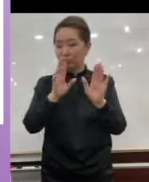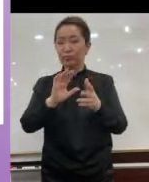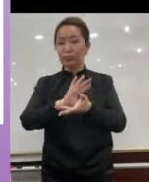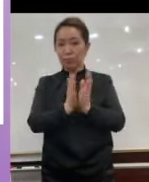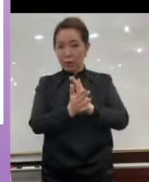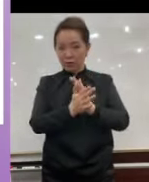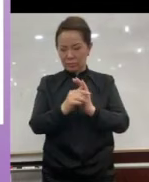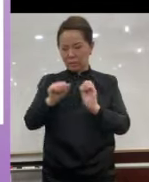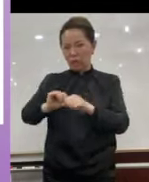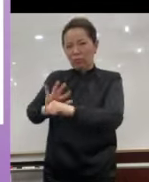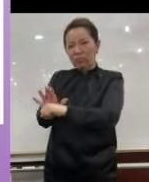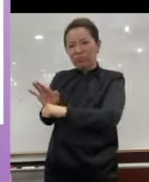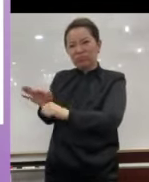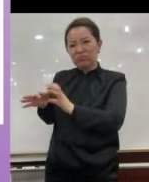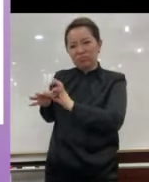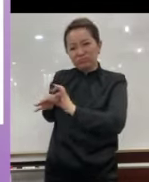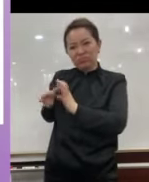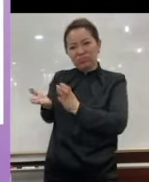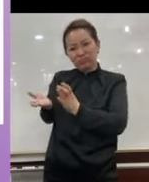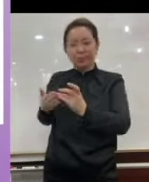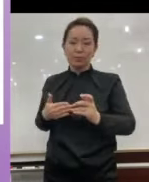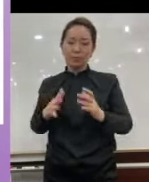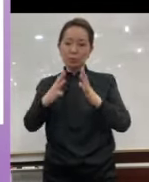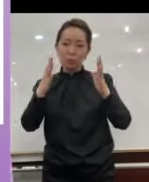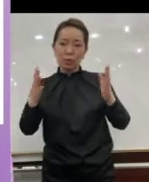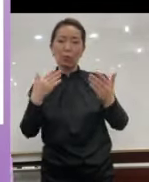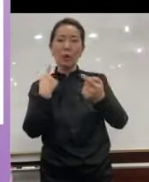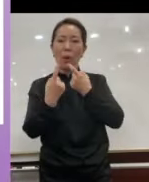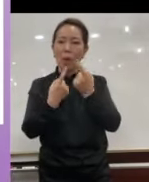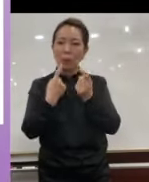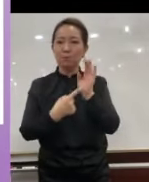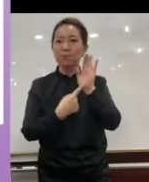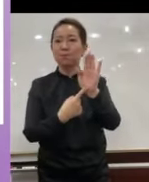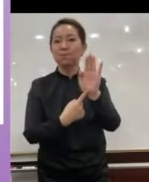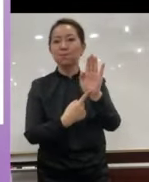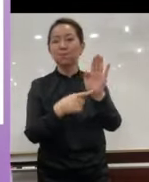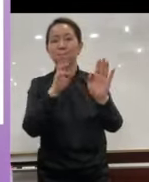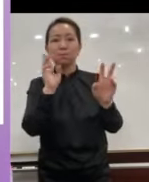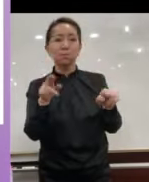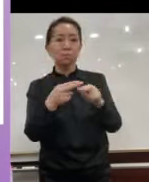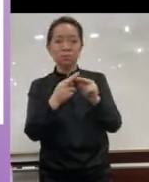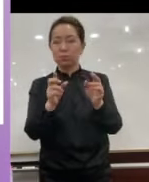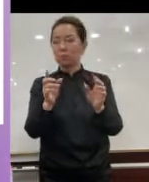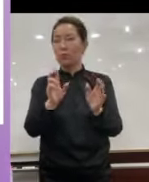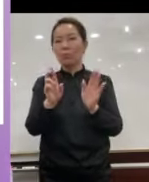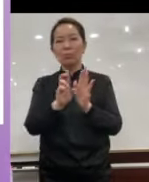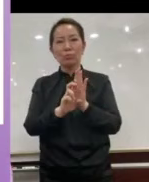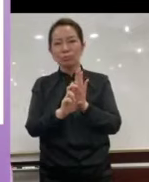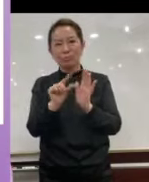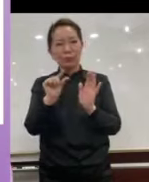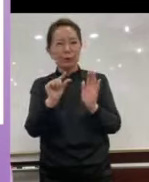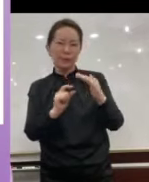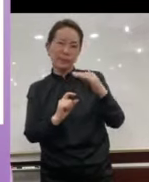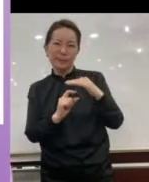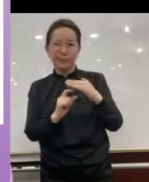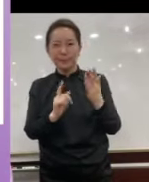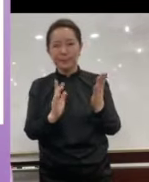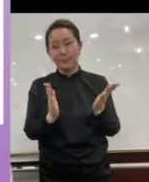коронавигийн шалтгаанаар бид нар энэ томоохон хэмжээний арга хэмжээг явуулах боломж маань одоо хязгаарлагдсан хэвээр